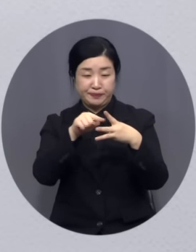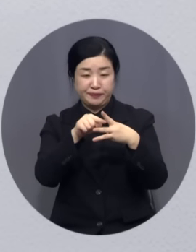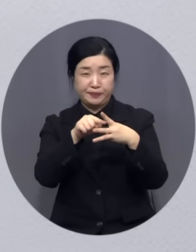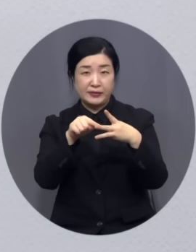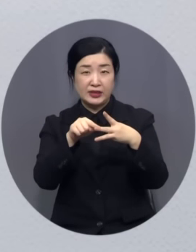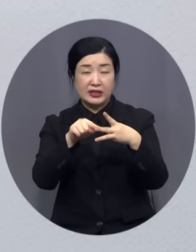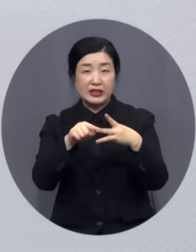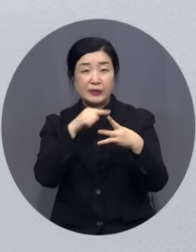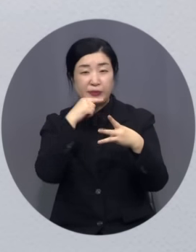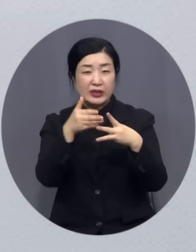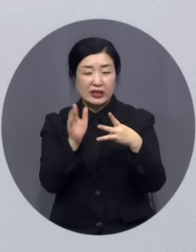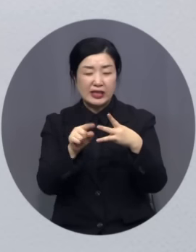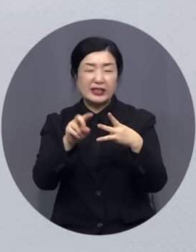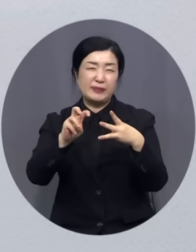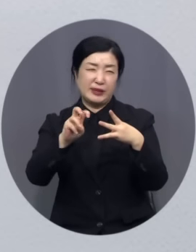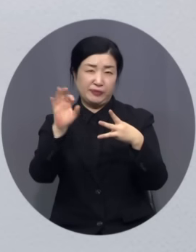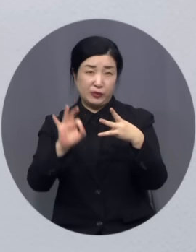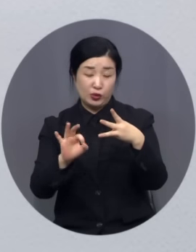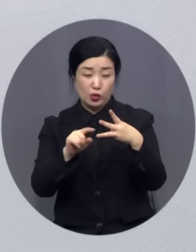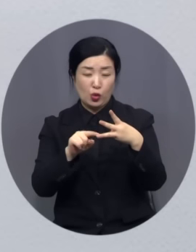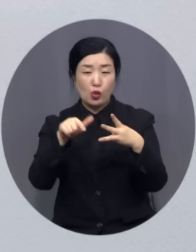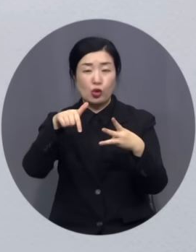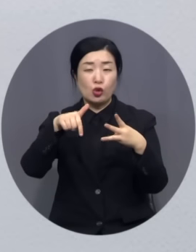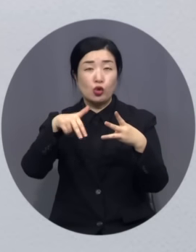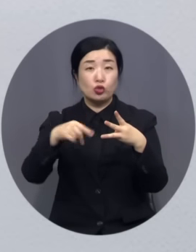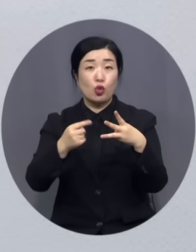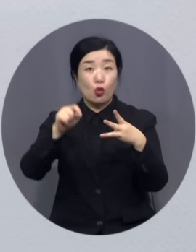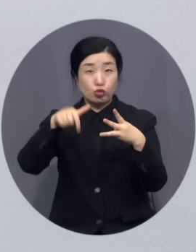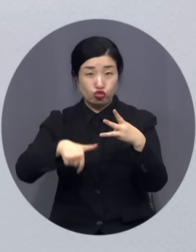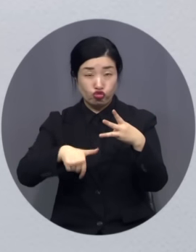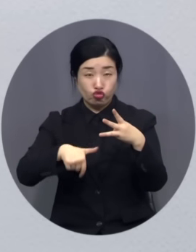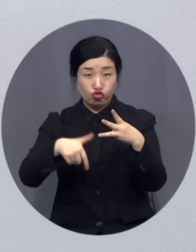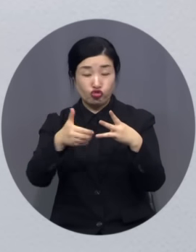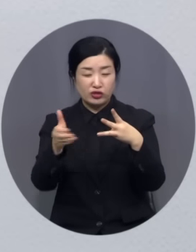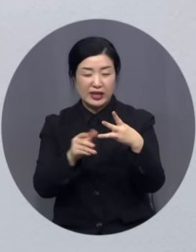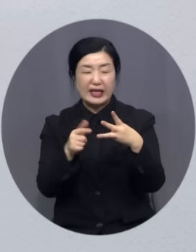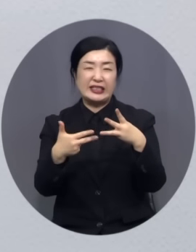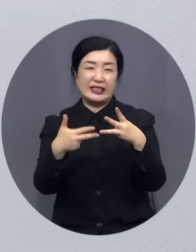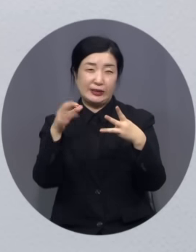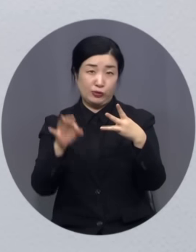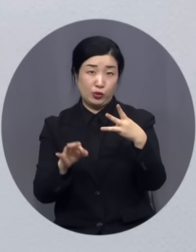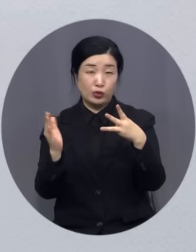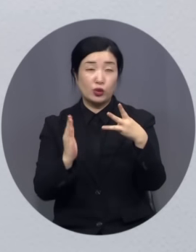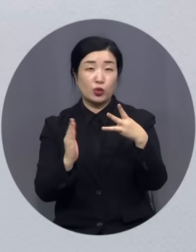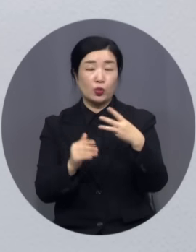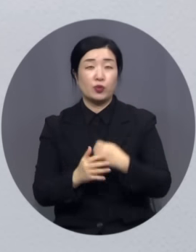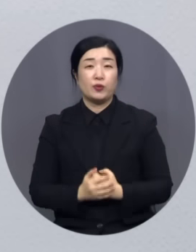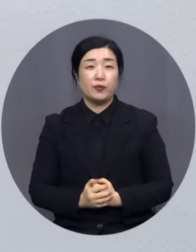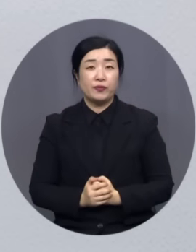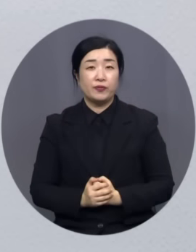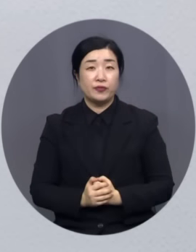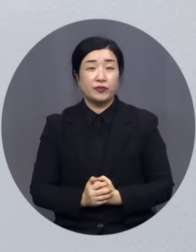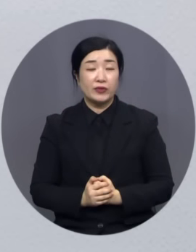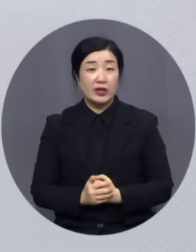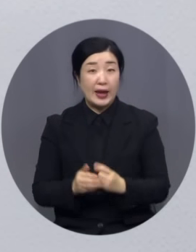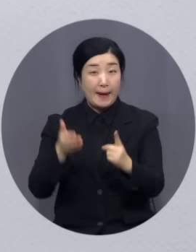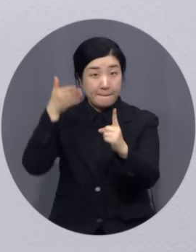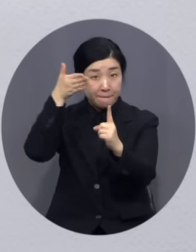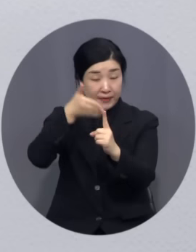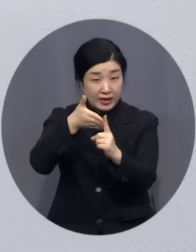국민의 힘 30% 조국 혁신당이 7% 있습니다 비례대표